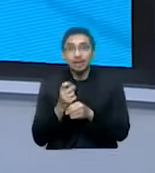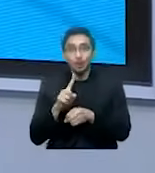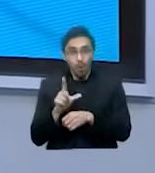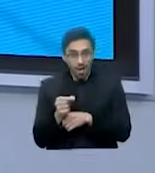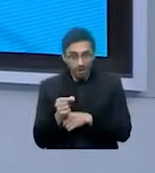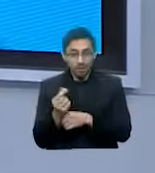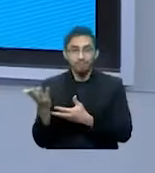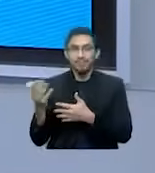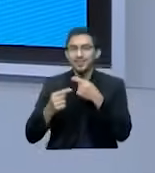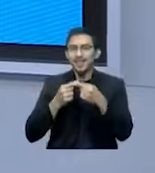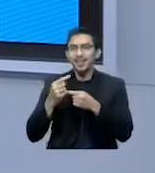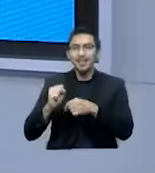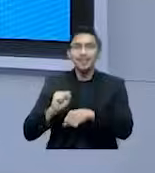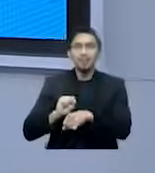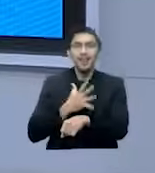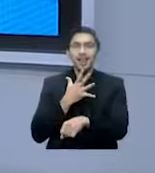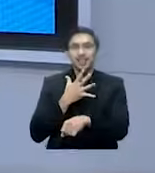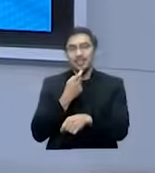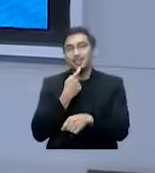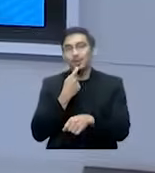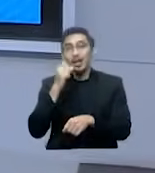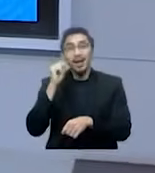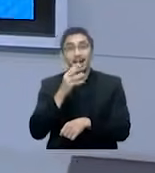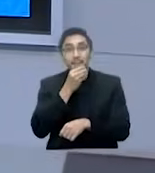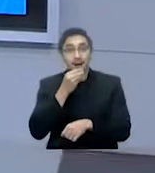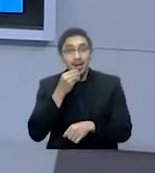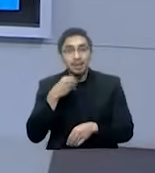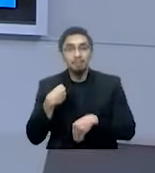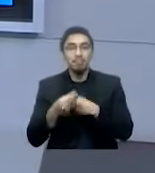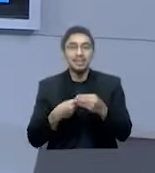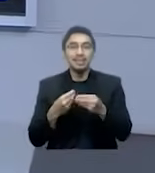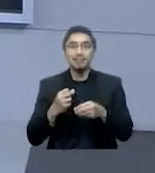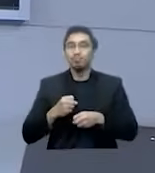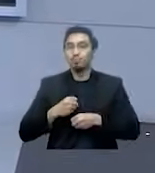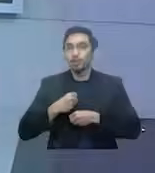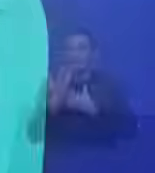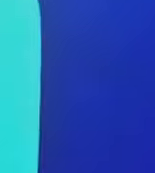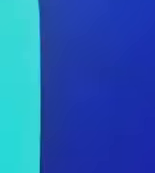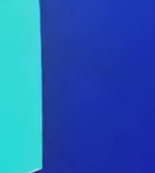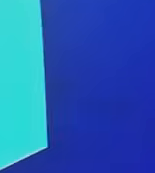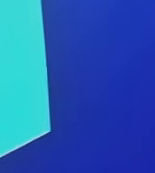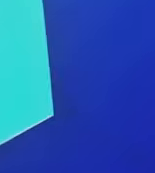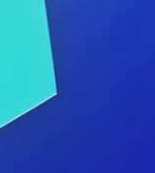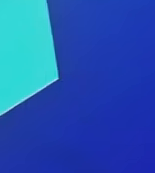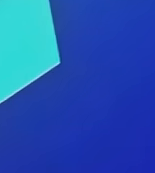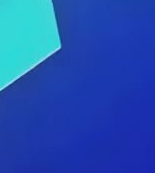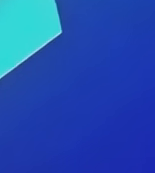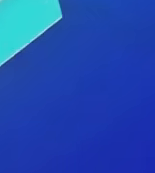inspiratifnya dalam Seputar Ramadan, Bisnis Muslim Milenial.